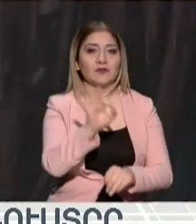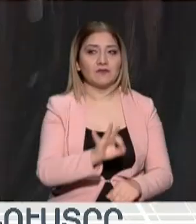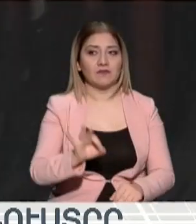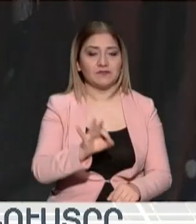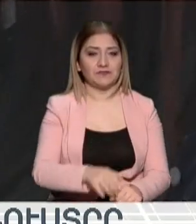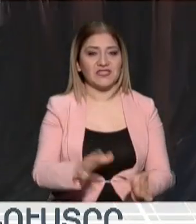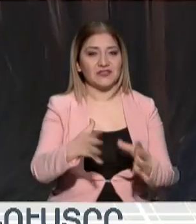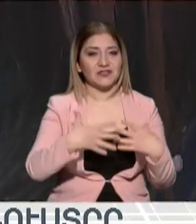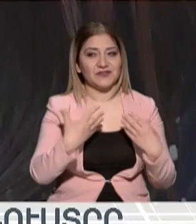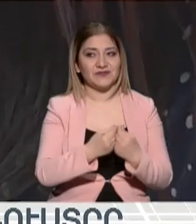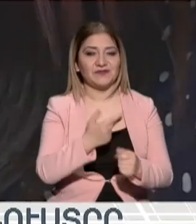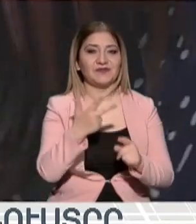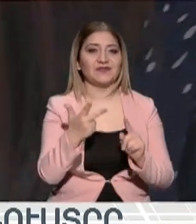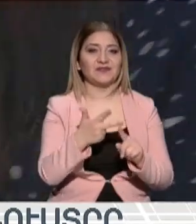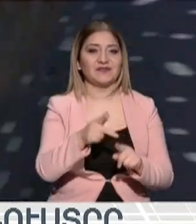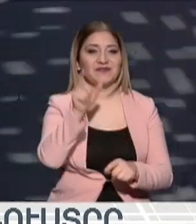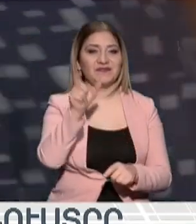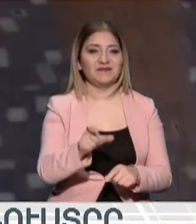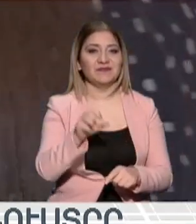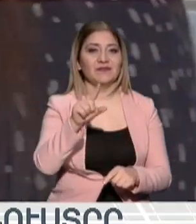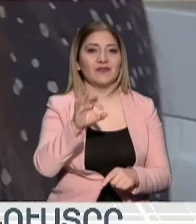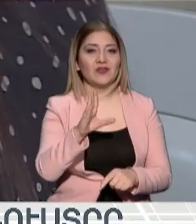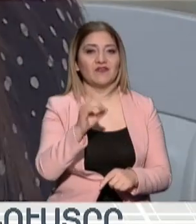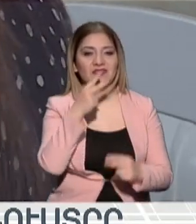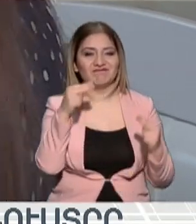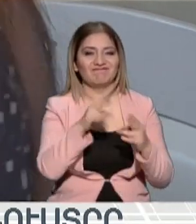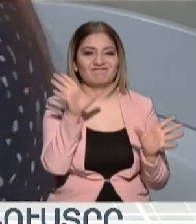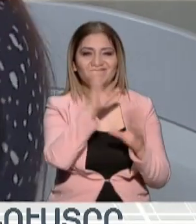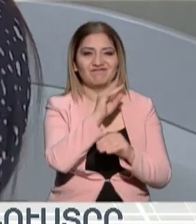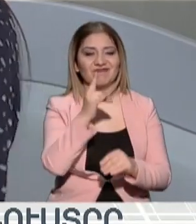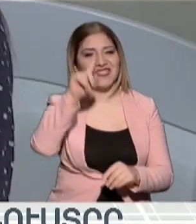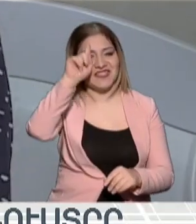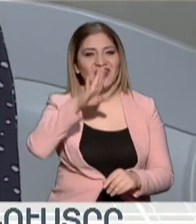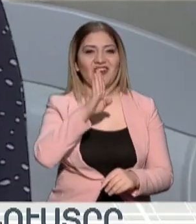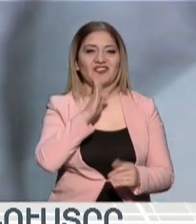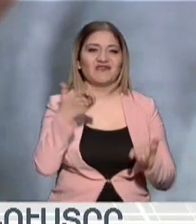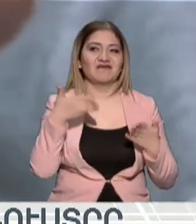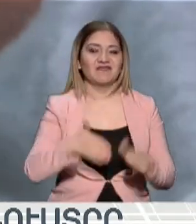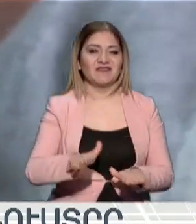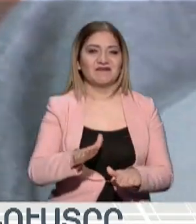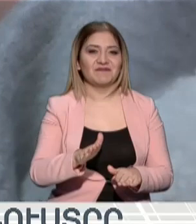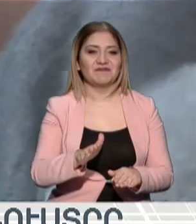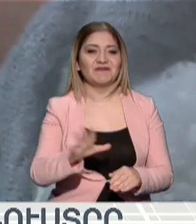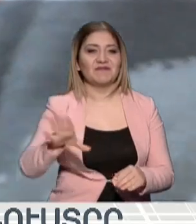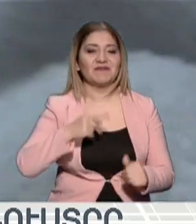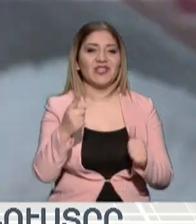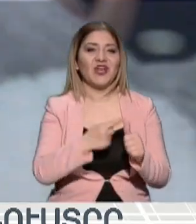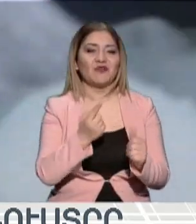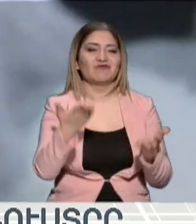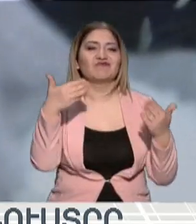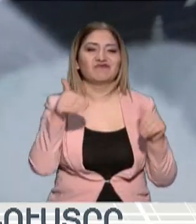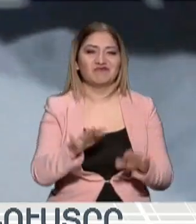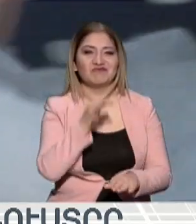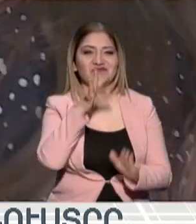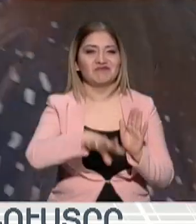համար։ Ընտանիքի երրորդ անդամին Հովիկն այդպես էլ չտեսավ։ Գիտեր, որ աղջիկ են ունենալու, և նույնիսկ միասին արդեն անունն